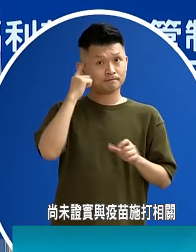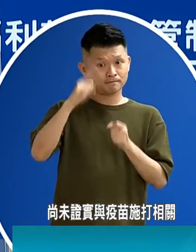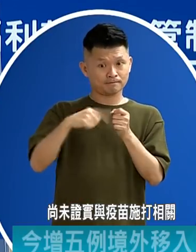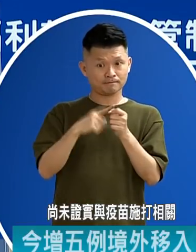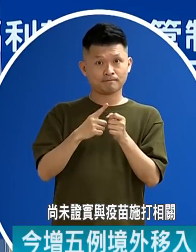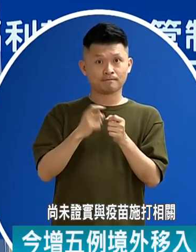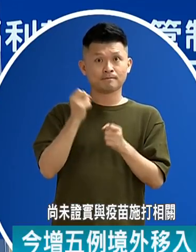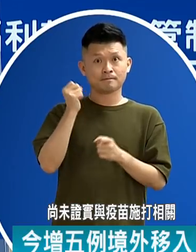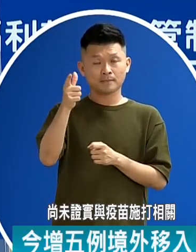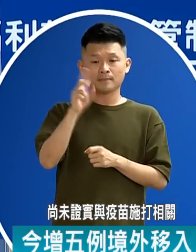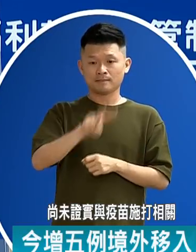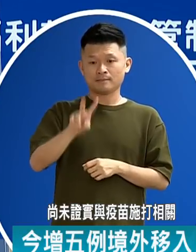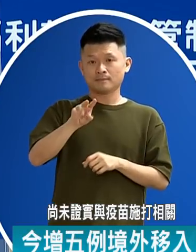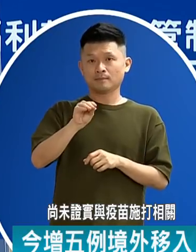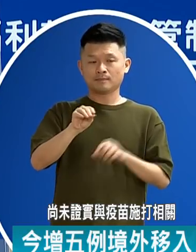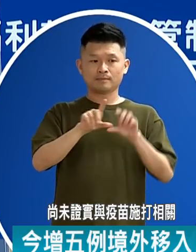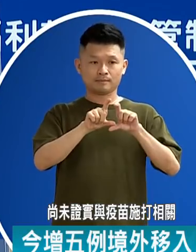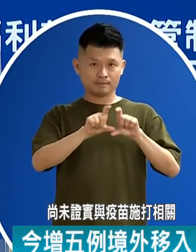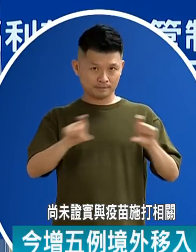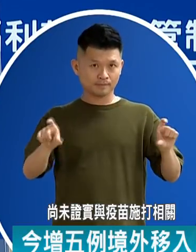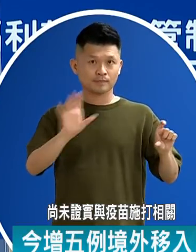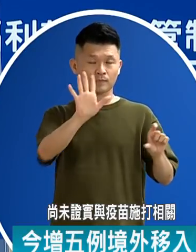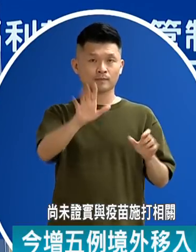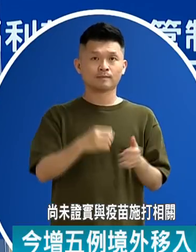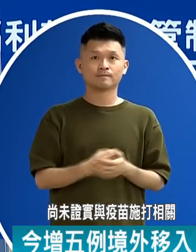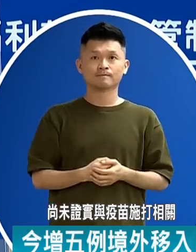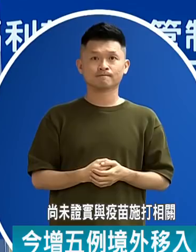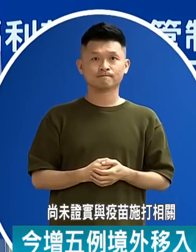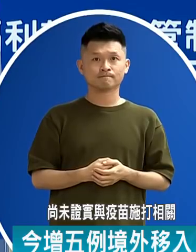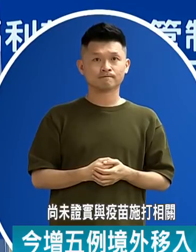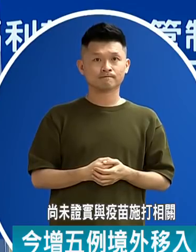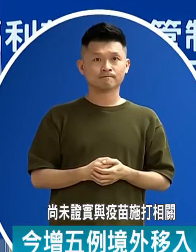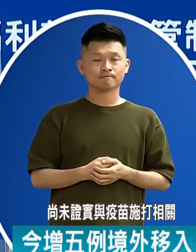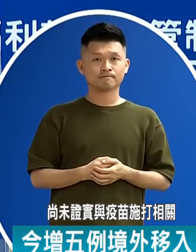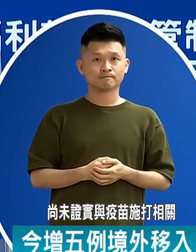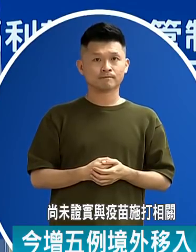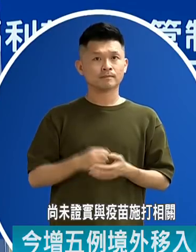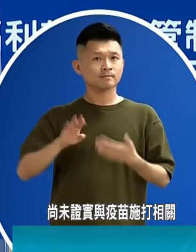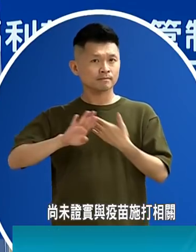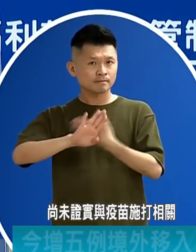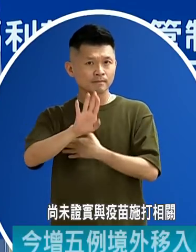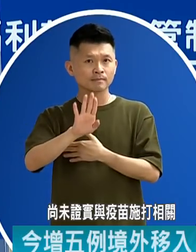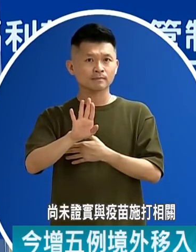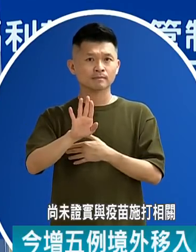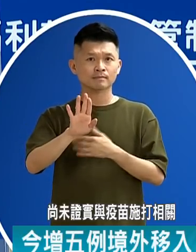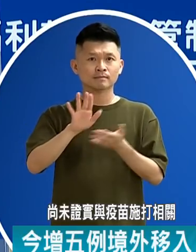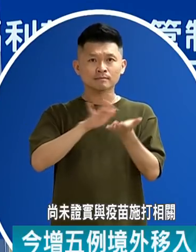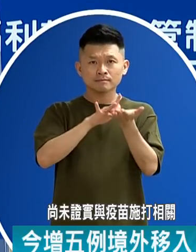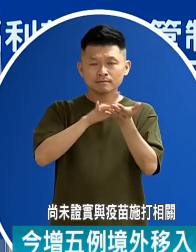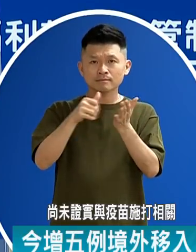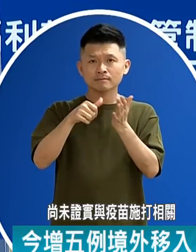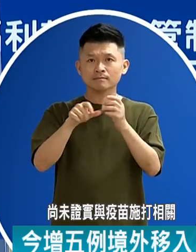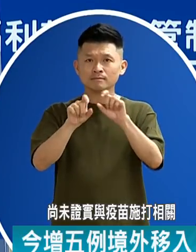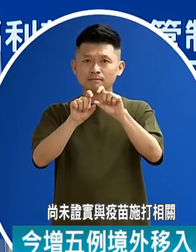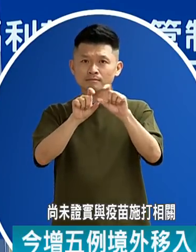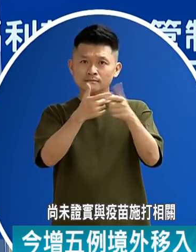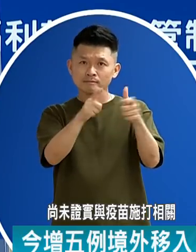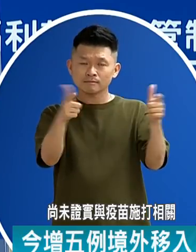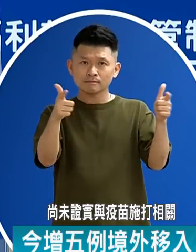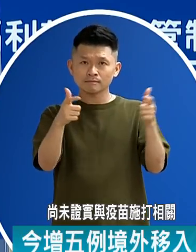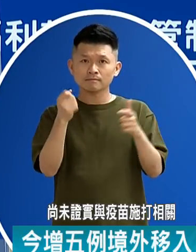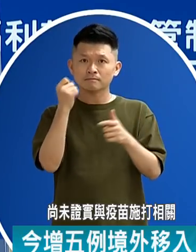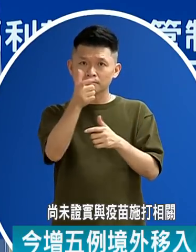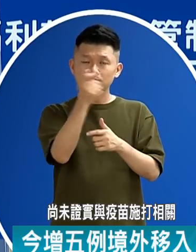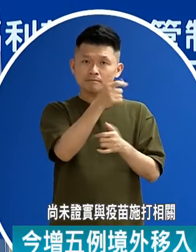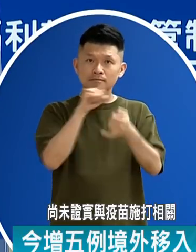个2000万剂。好，那当然我们不排除哈，要用其他的一些相关的疫苗哈，让整个的一个配